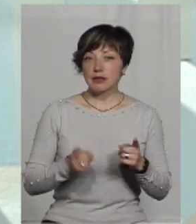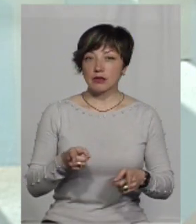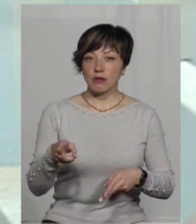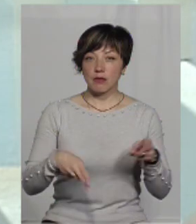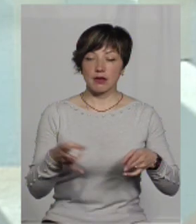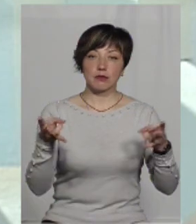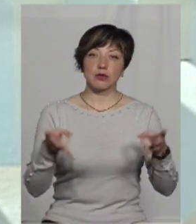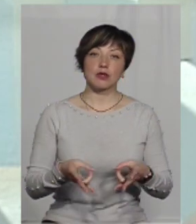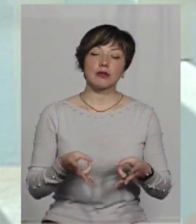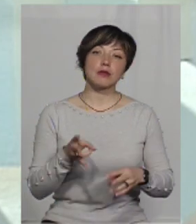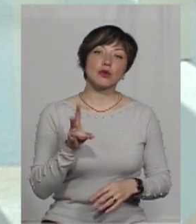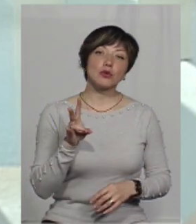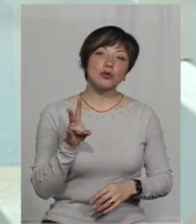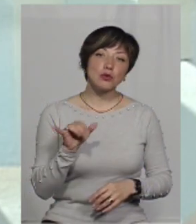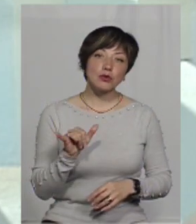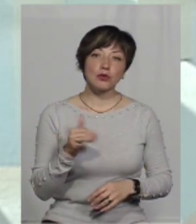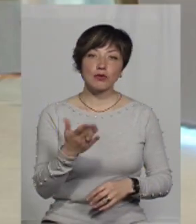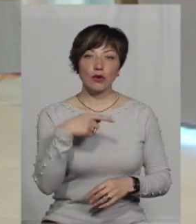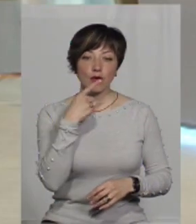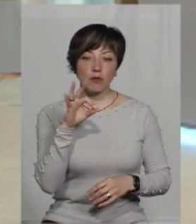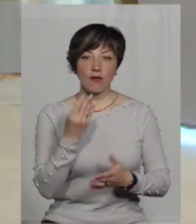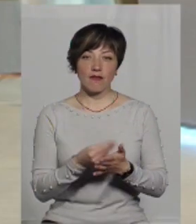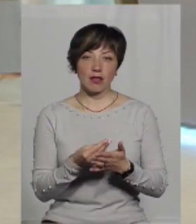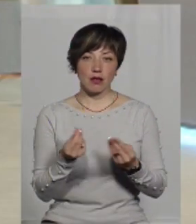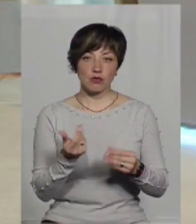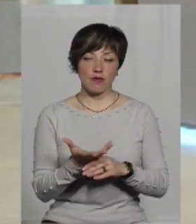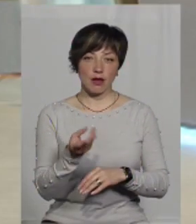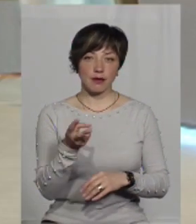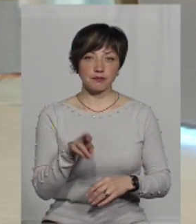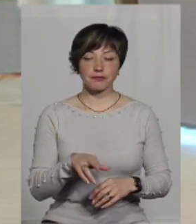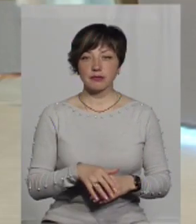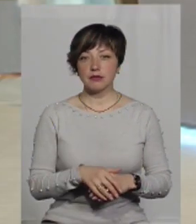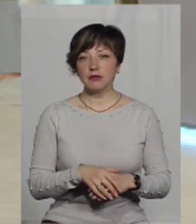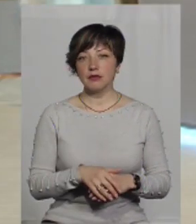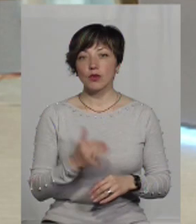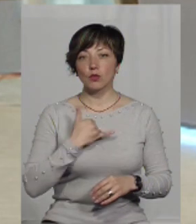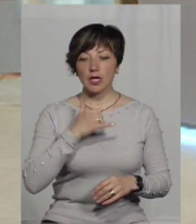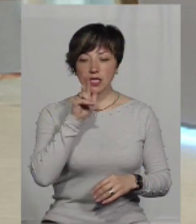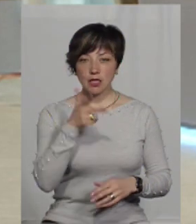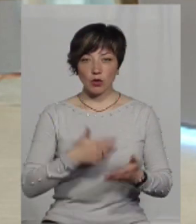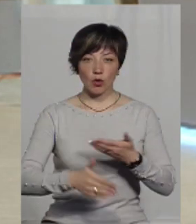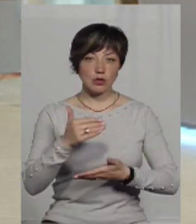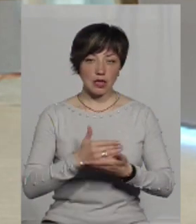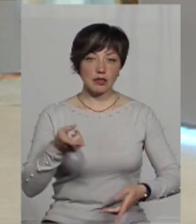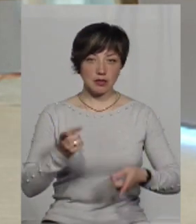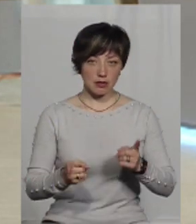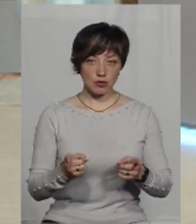операції потрібні. Ну, от ви говорите за фінансування. У нас за 3 роки останні,